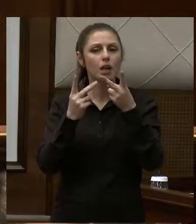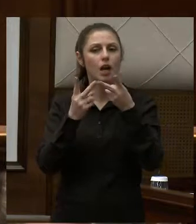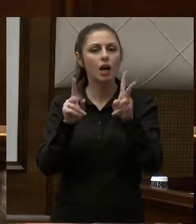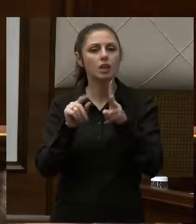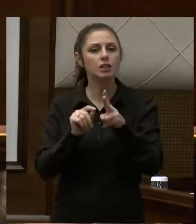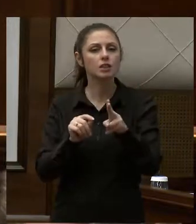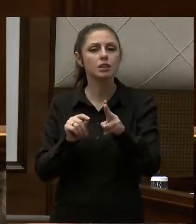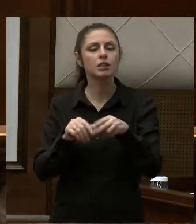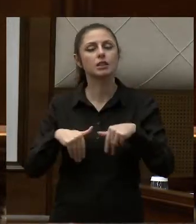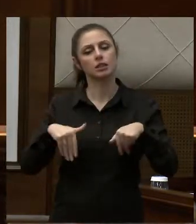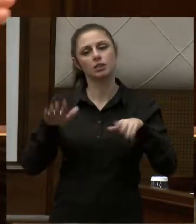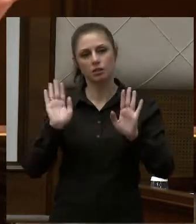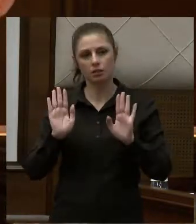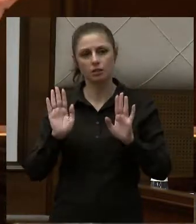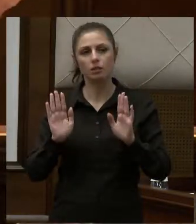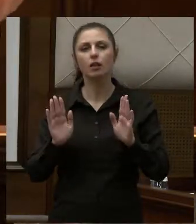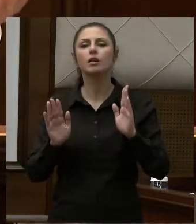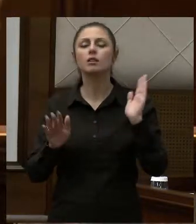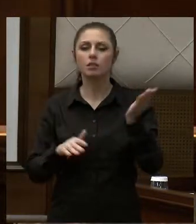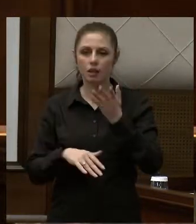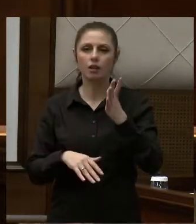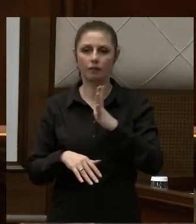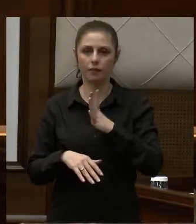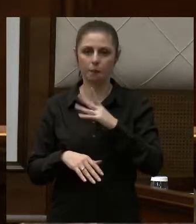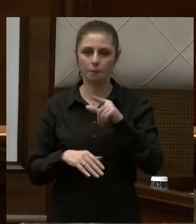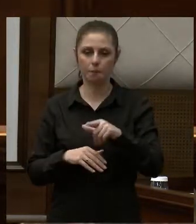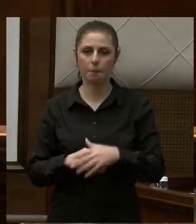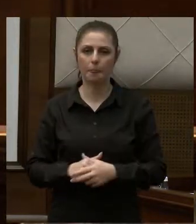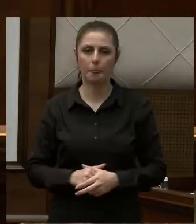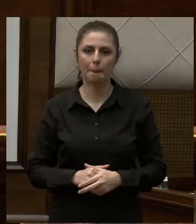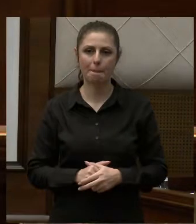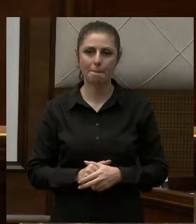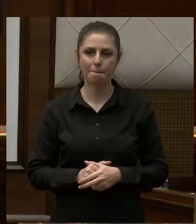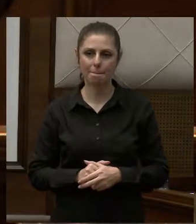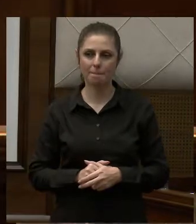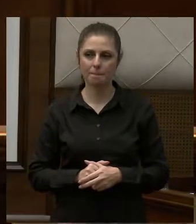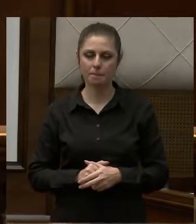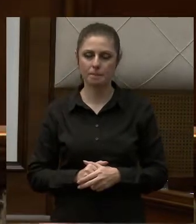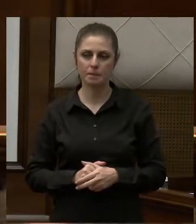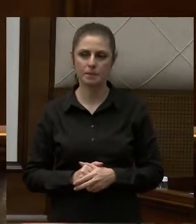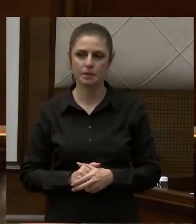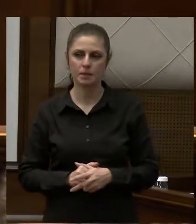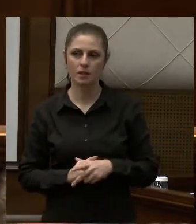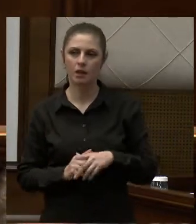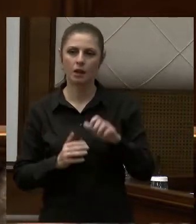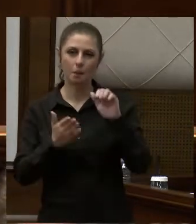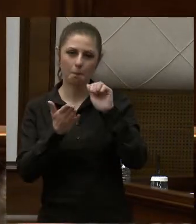konusu değil. Daha bir açılış töreni falan bize gelmedi. Halk açtı zaten.